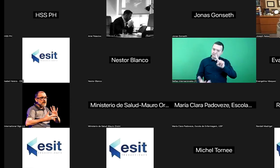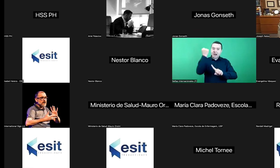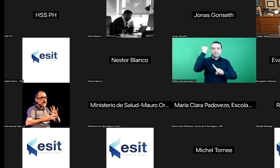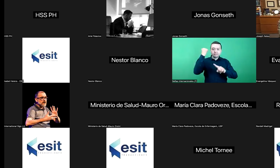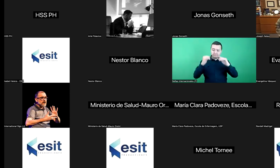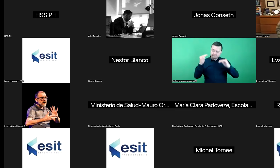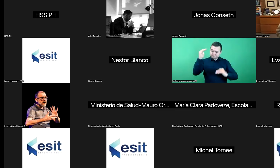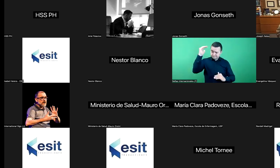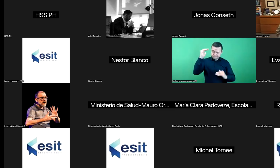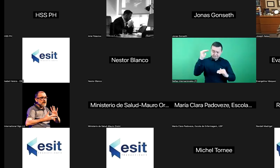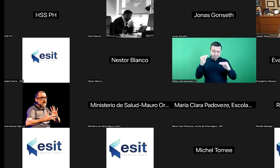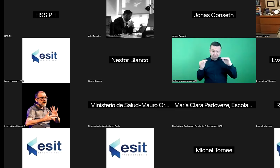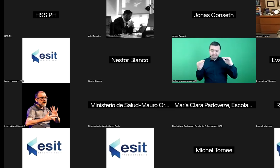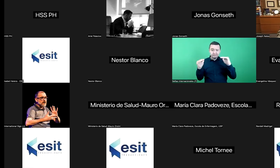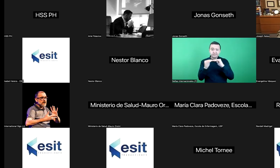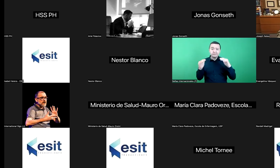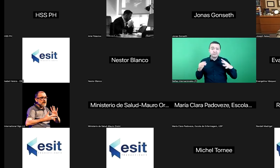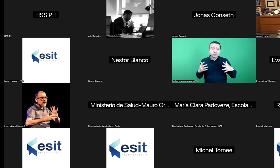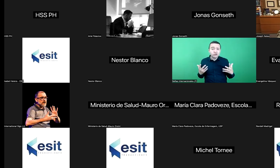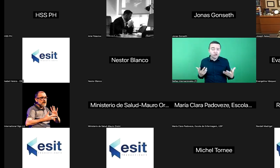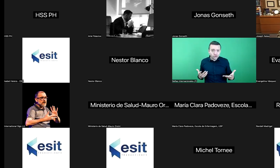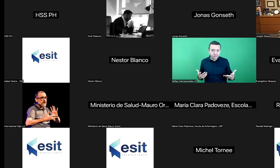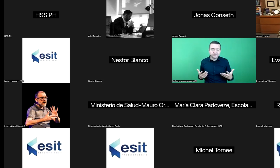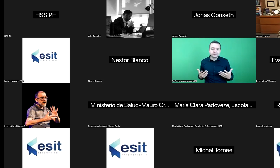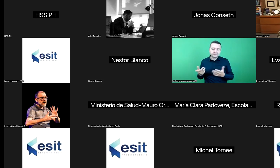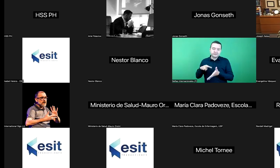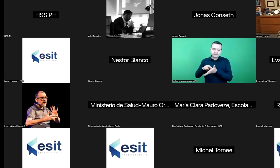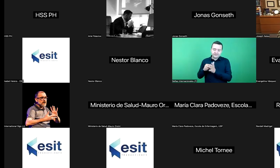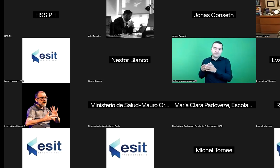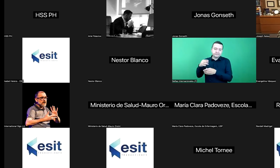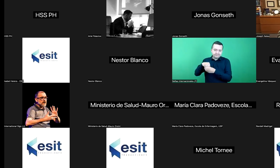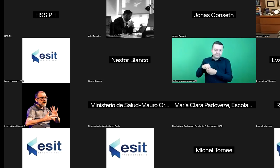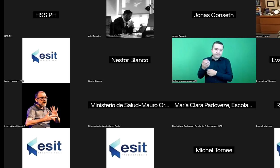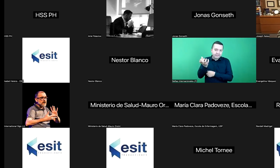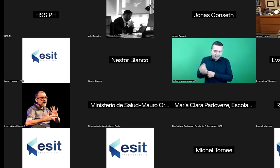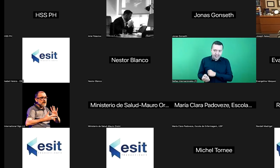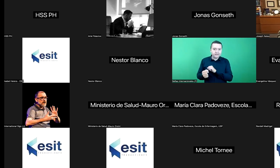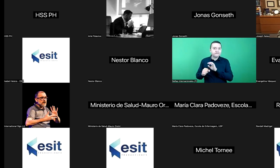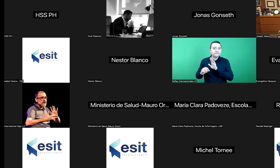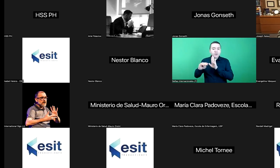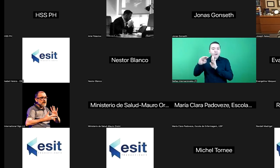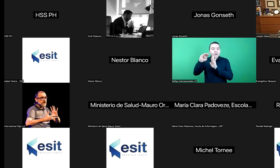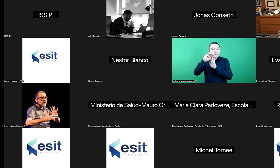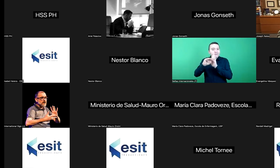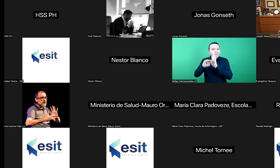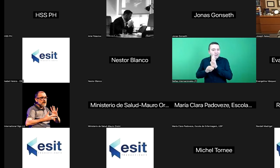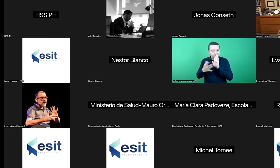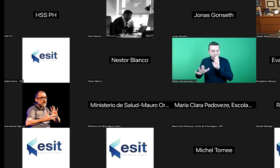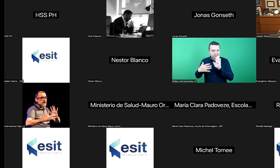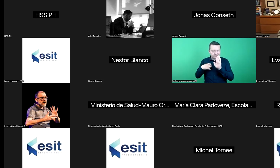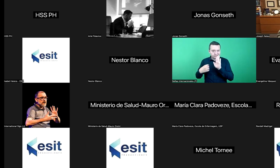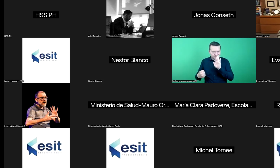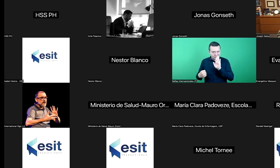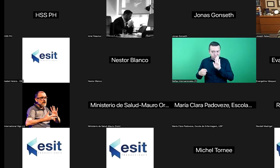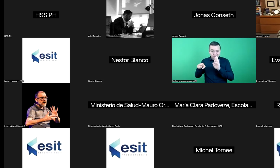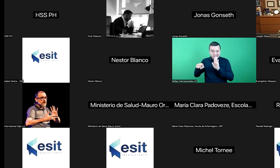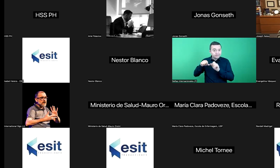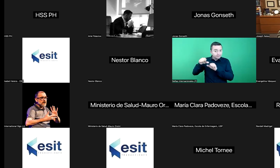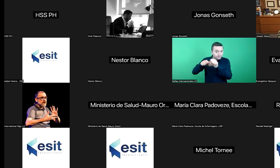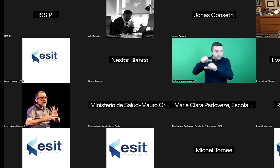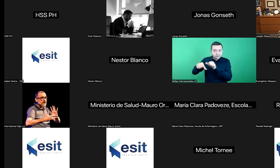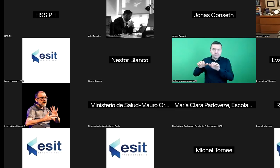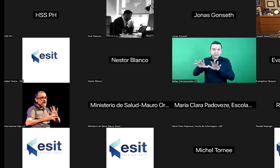il faut avoir des bases très claires. Parler de politique de santé avec des processus de prise de